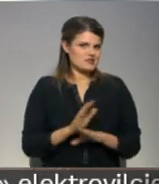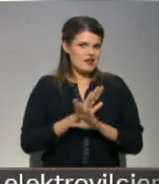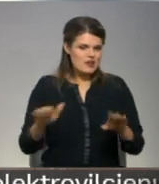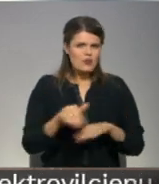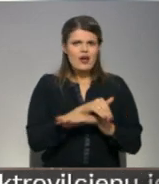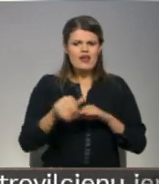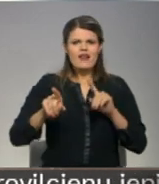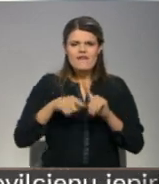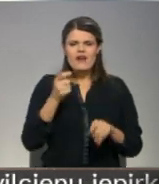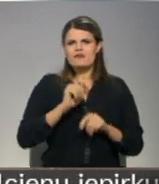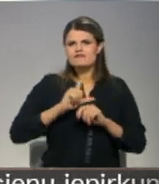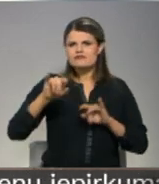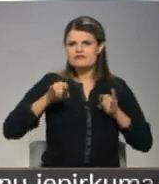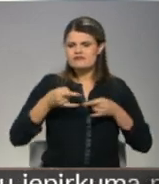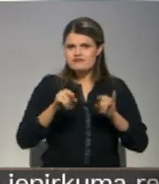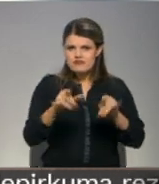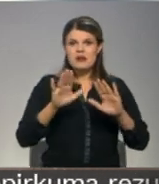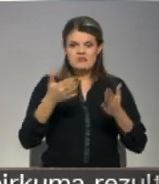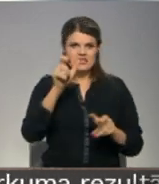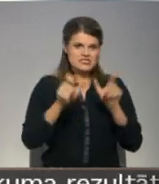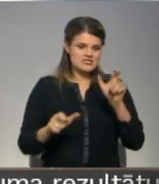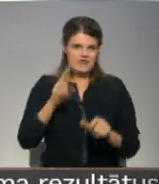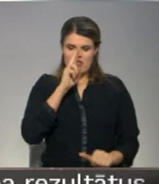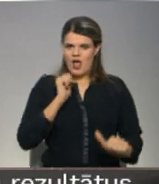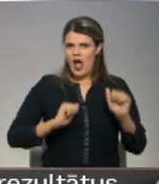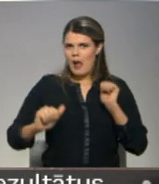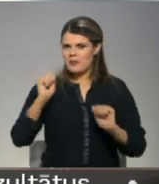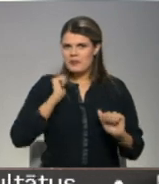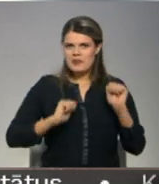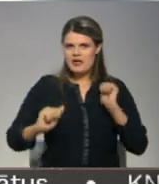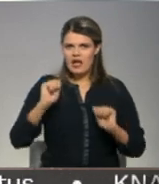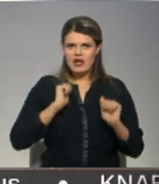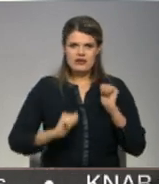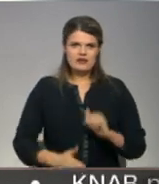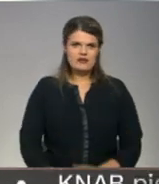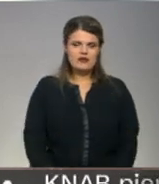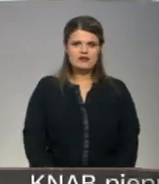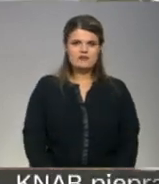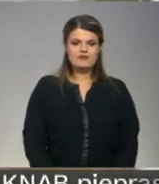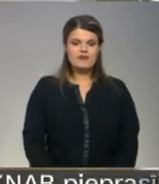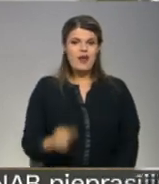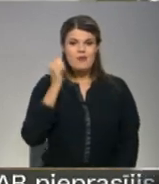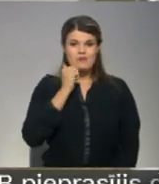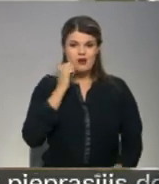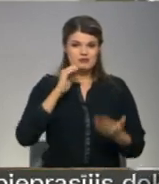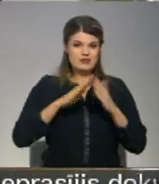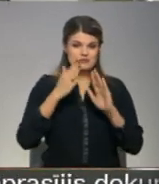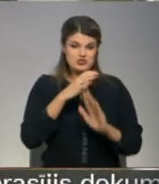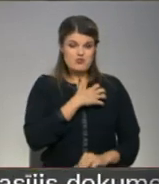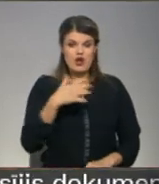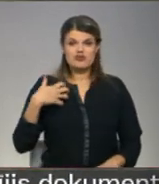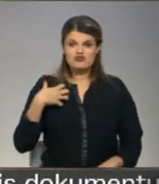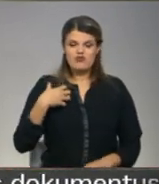kļūst arvien bedrainākas, bet autovadītāji neapmierinātāki, un skaidro Zemgales kolēģi. Bauskas pilsētā